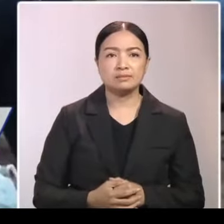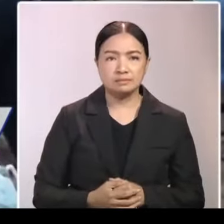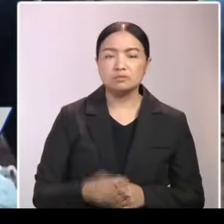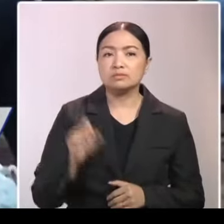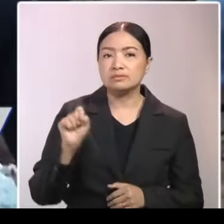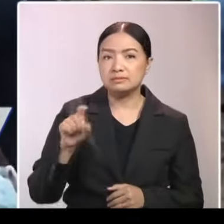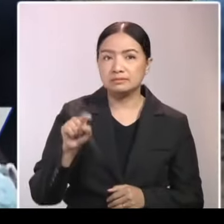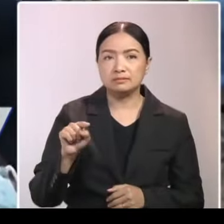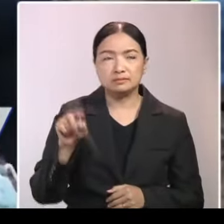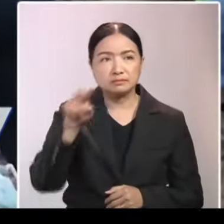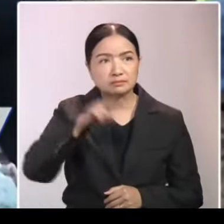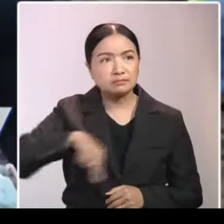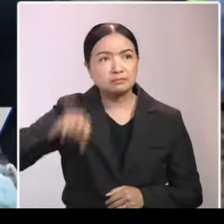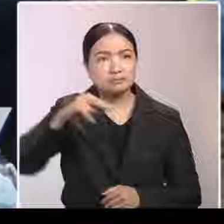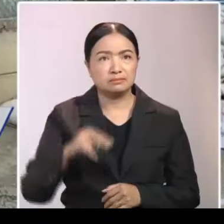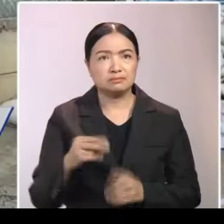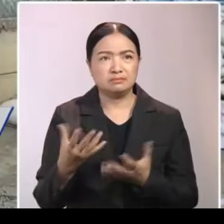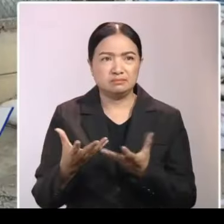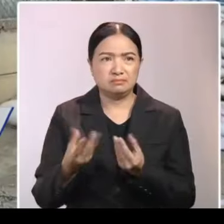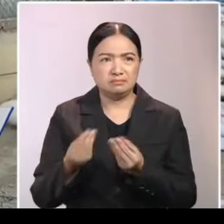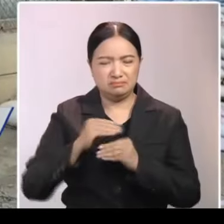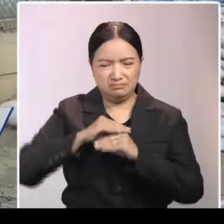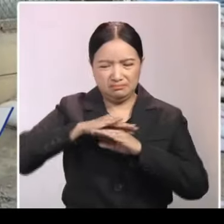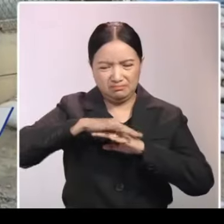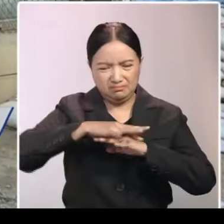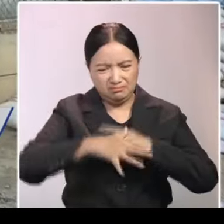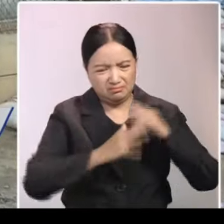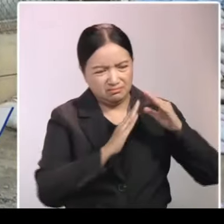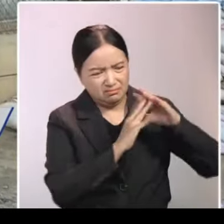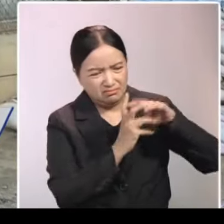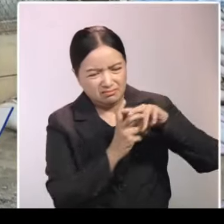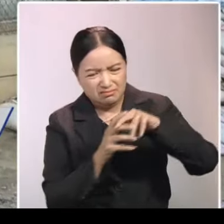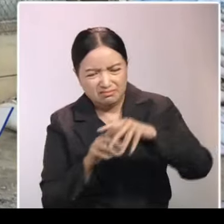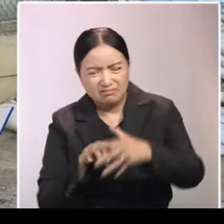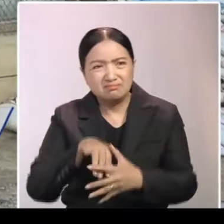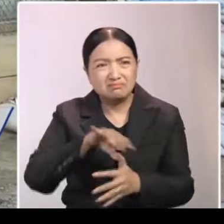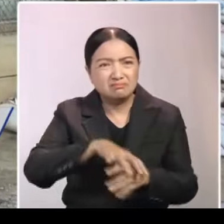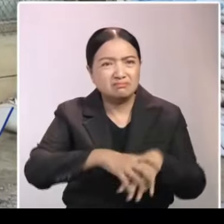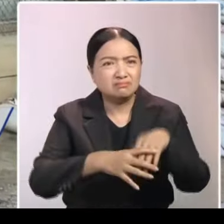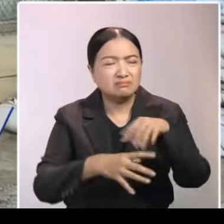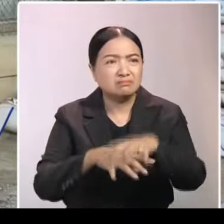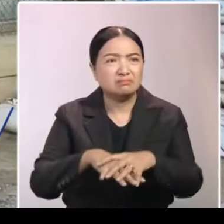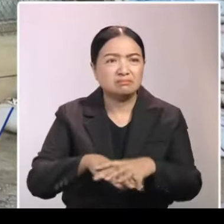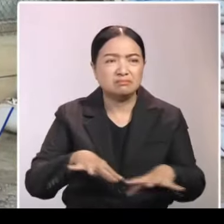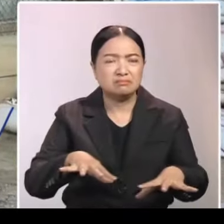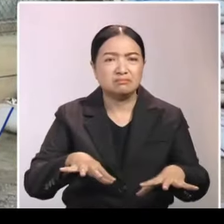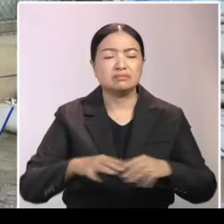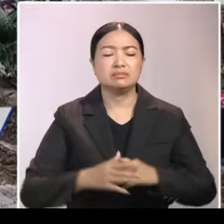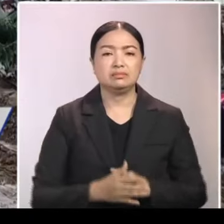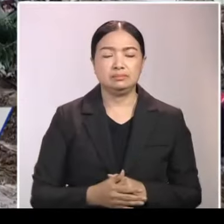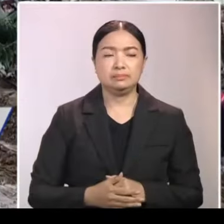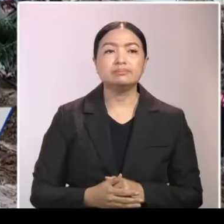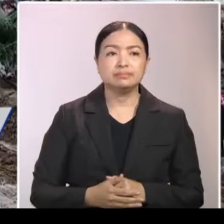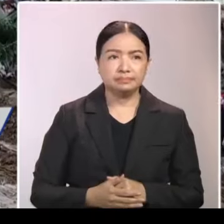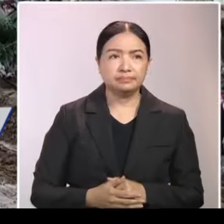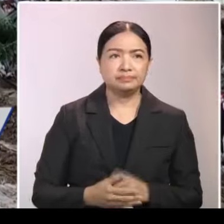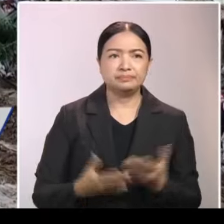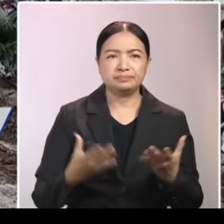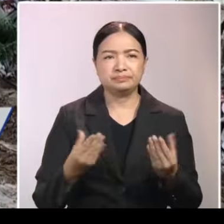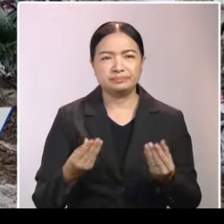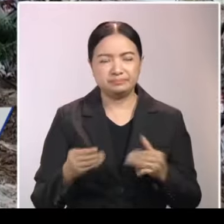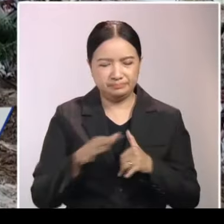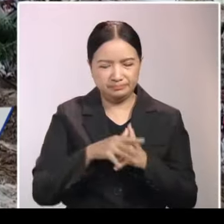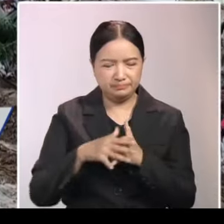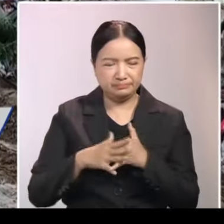เร่งค้นหาภายใต้ซากปลักหักพังที่มันเคยเป็นบ้านเนี่ยเจ้าหน้าที่เองดูสภาพเนื้อตัวเมื่อสักครู่นะคะก็คือเต็มไปด้วยดิน